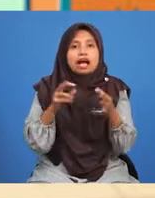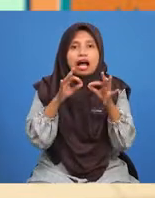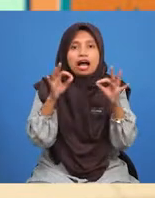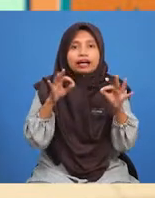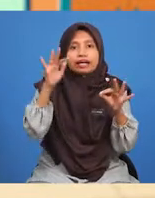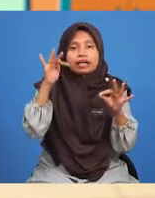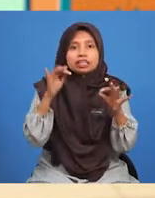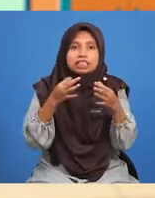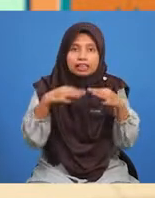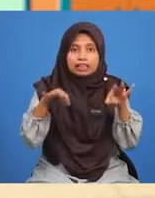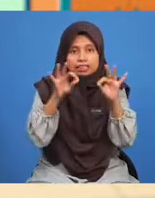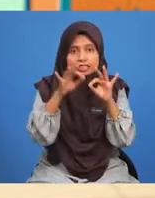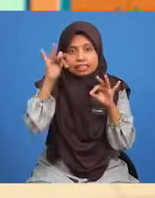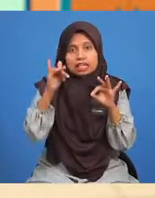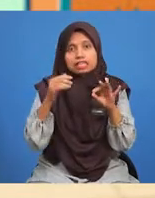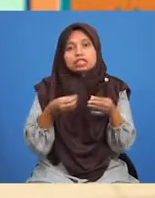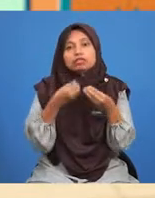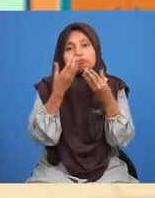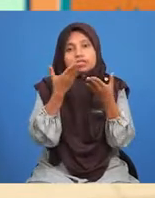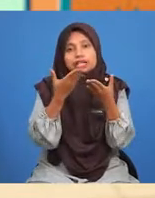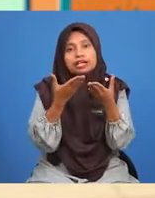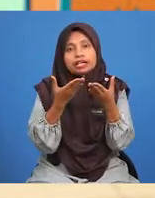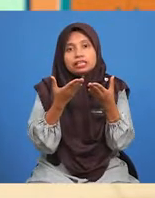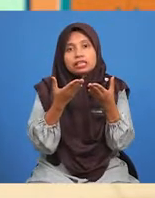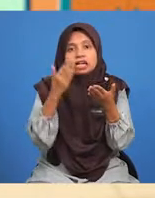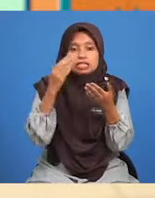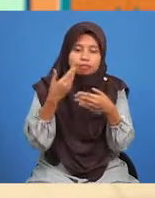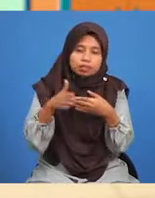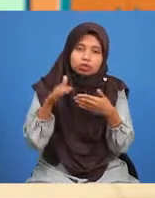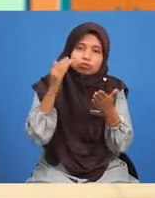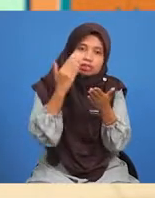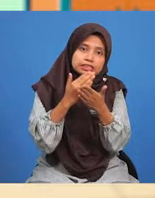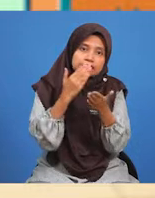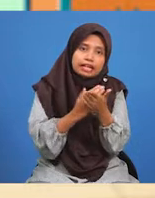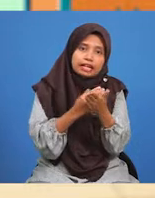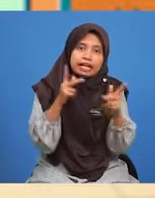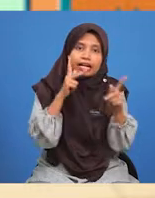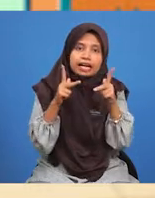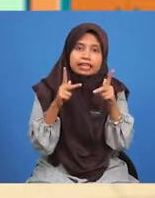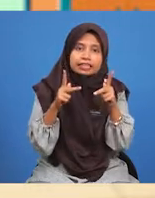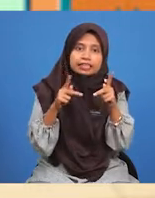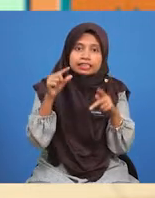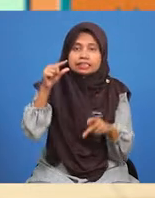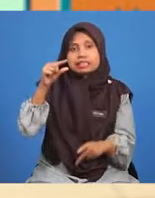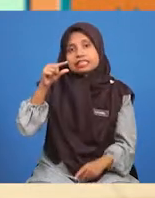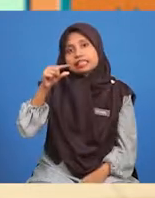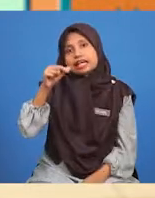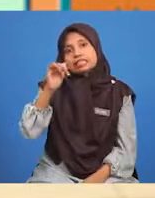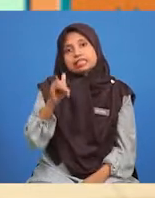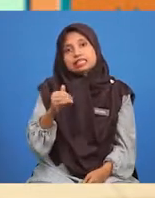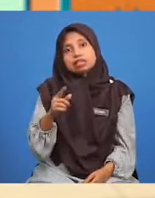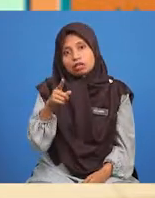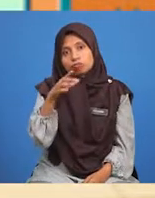petikan yang diberikan. Kemudian, cuba senaraikan kata ganda yang kamu